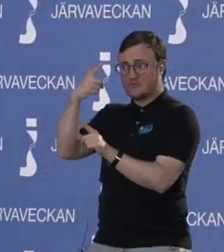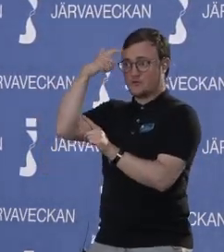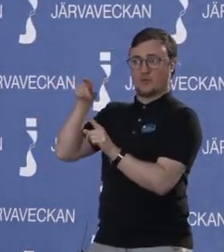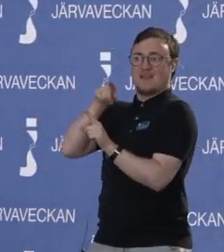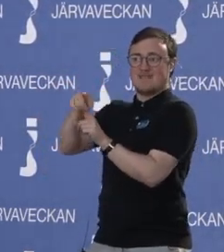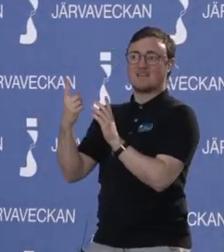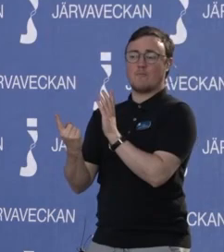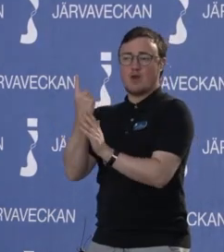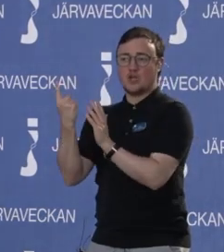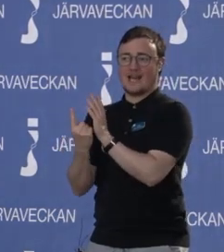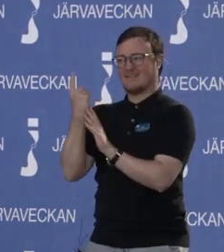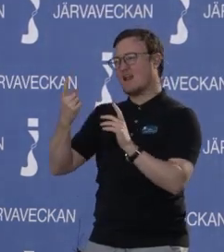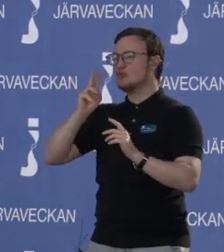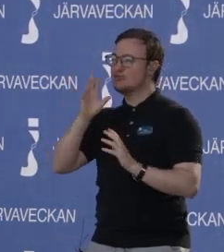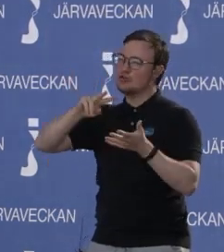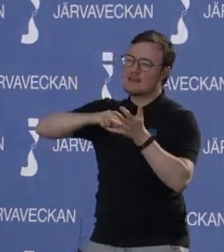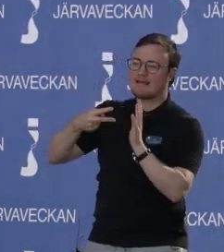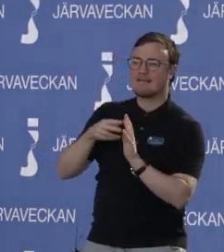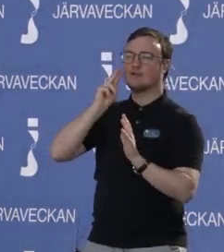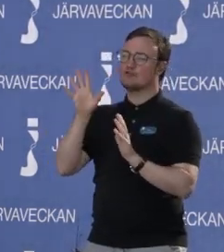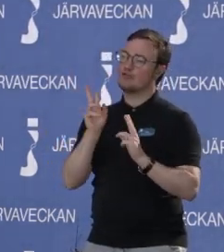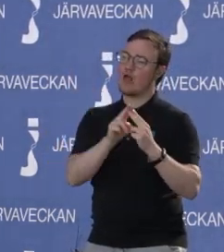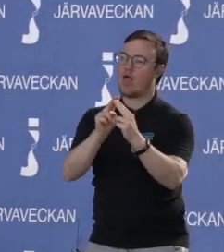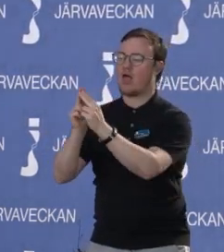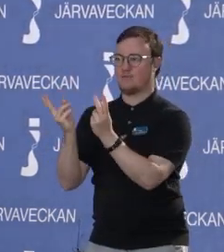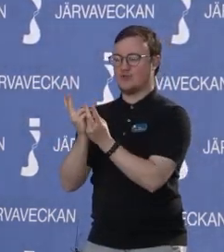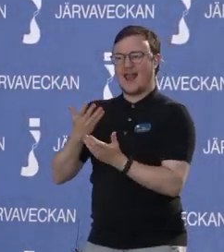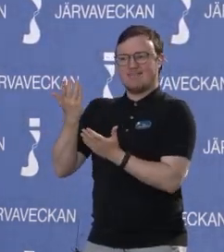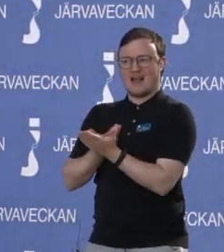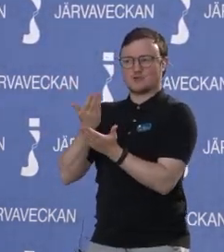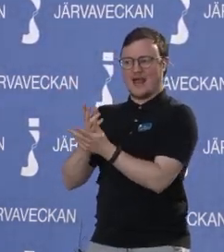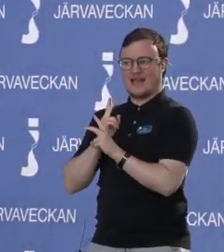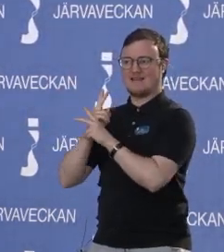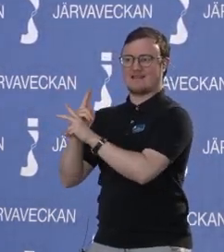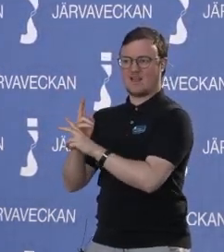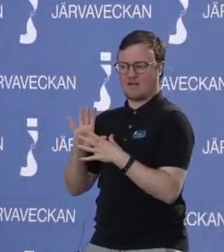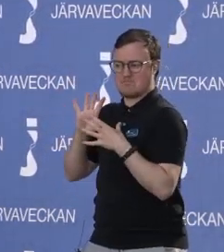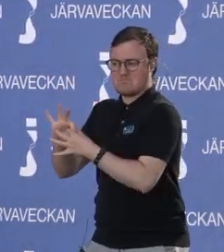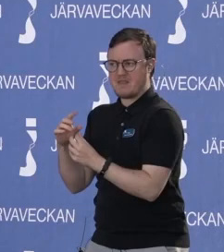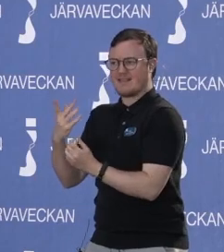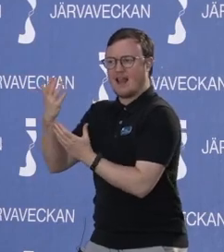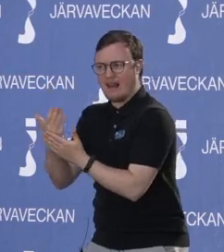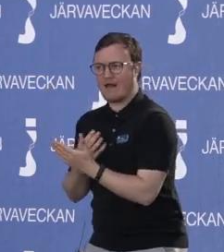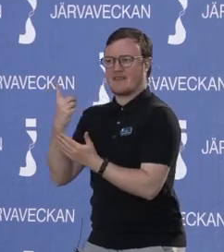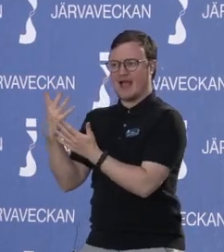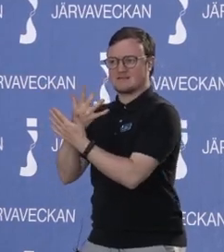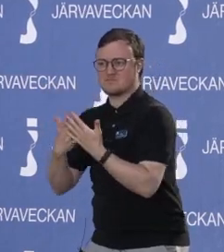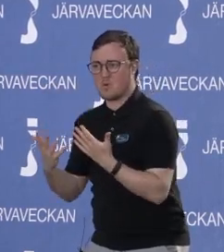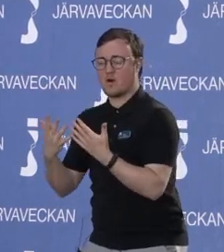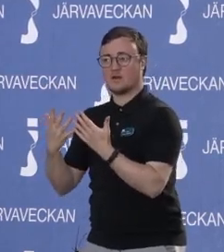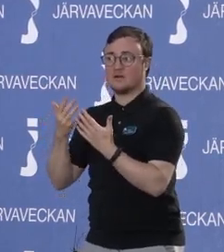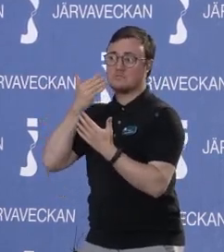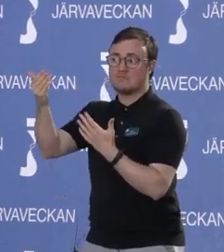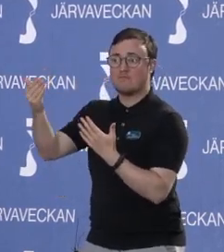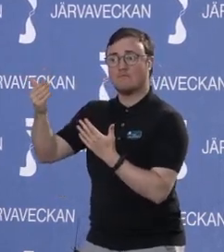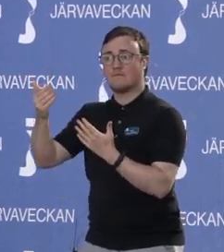tekniska möjligheterna, gör att vad ska vi säga, nationella identiteter bundna till länder och till språk kommer att liksom